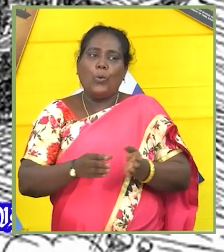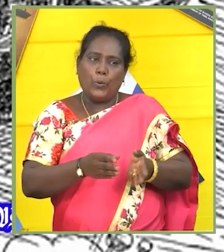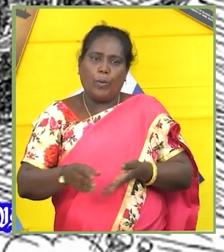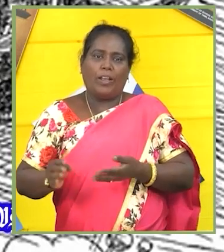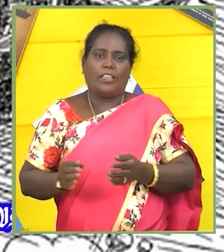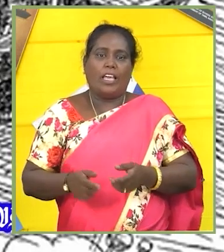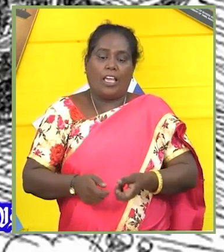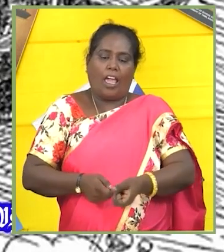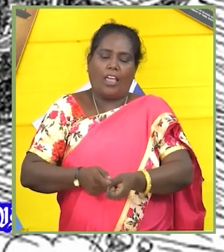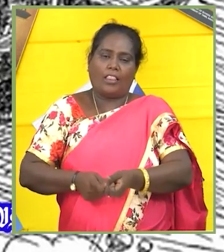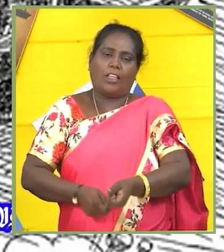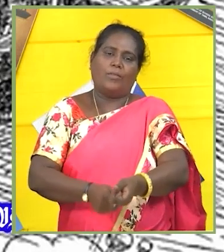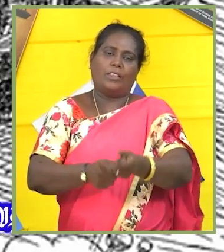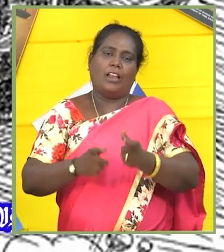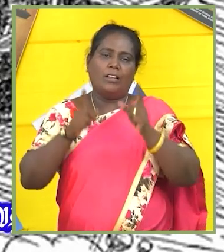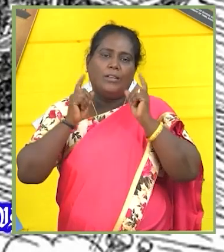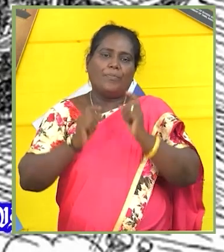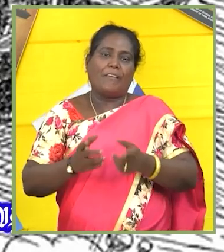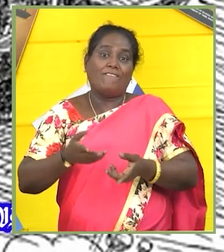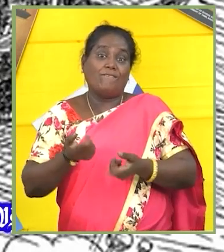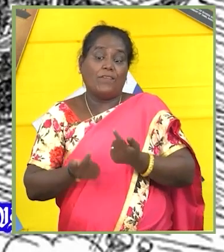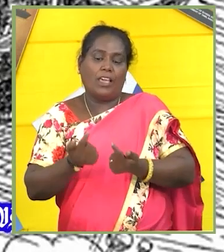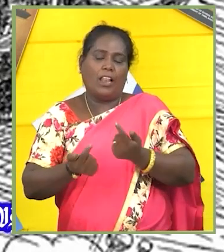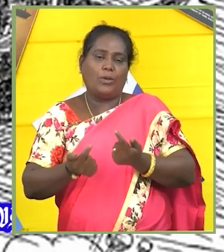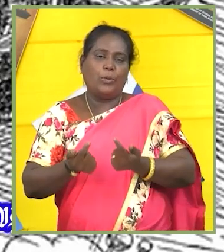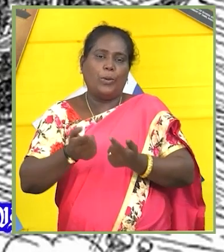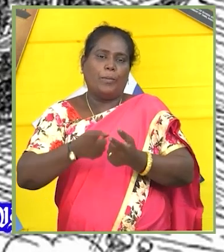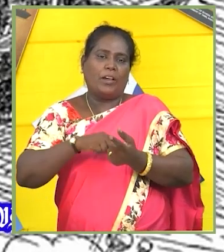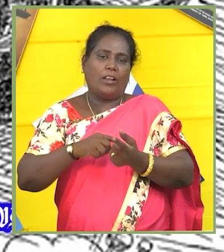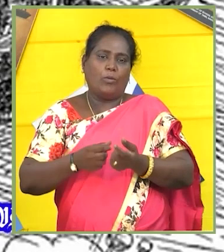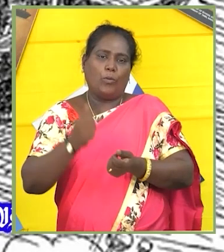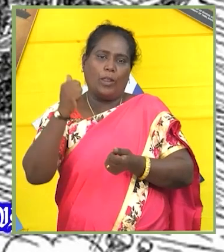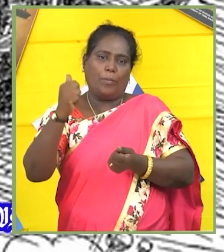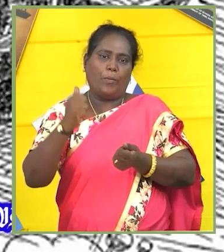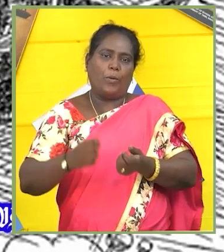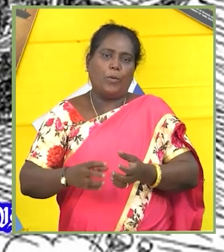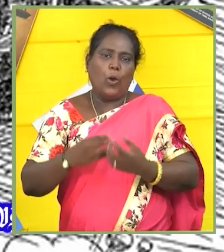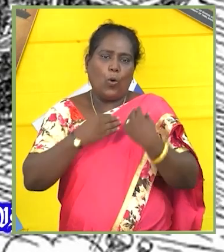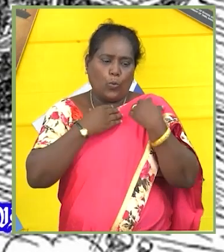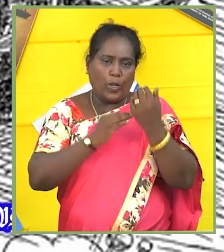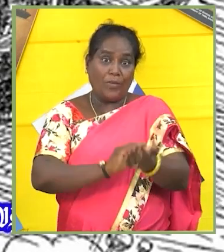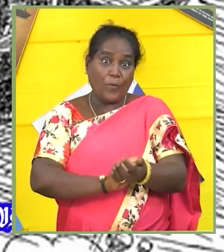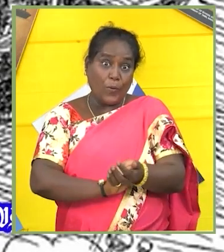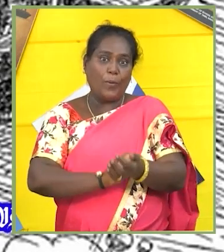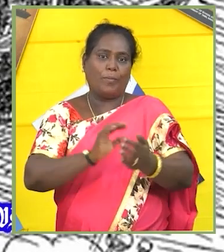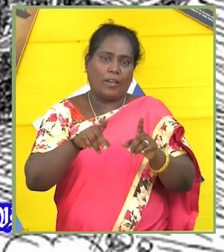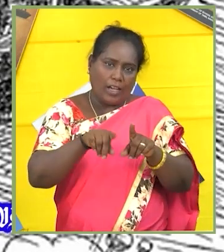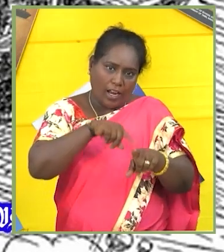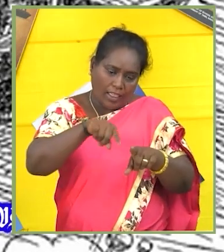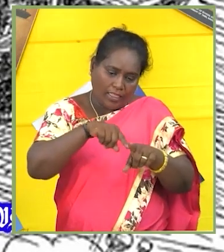தொடர்ச்சியாக உருவானதே ஏறு தழுவுதல். அதாவது வேளாண் குடிமக்களின் உழைப்போடும் உணர்வோடும் கலந்த